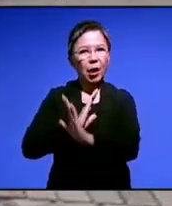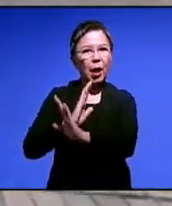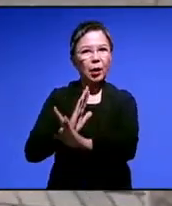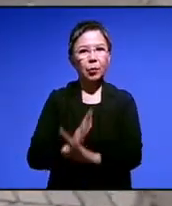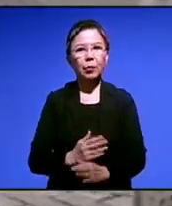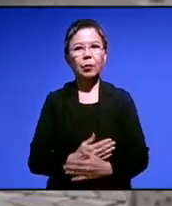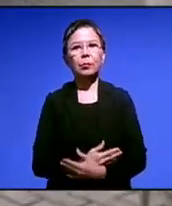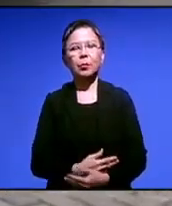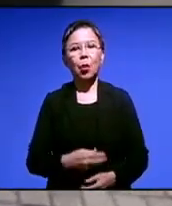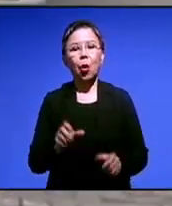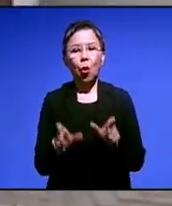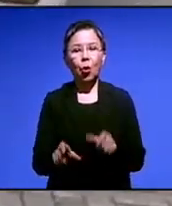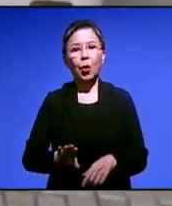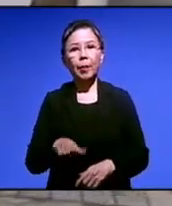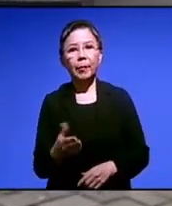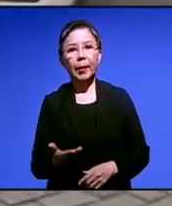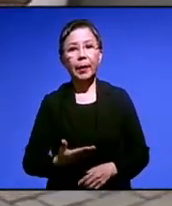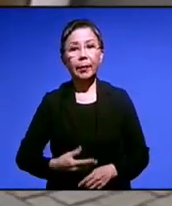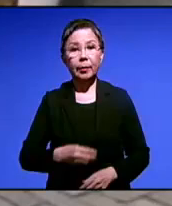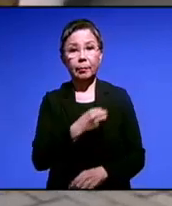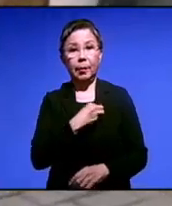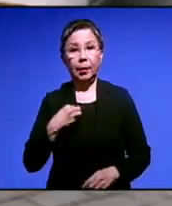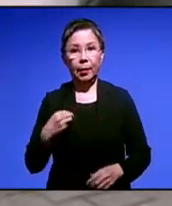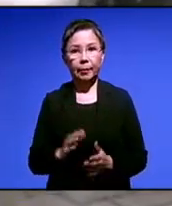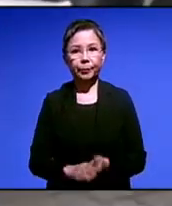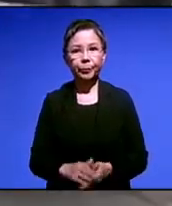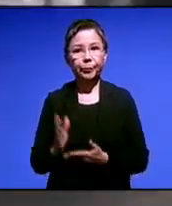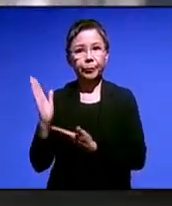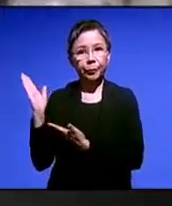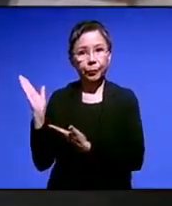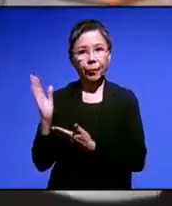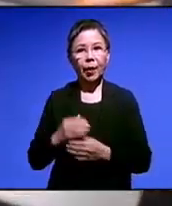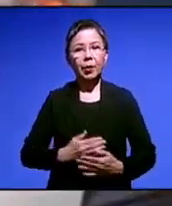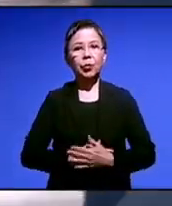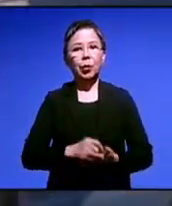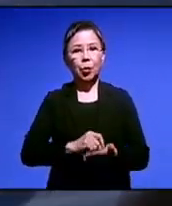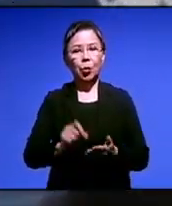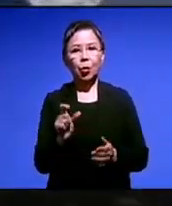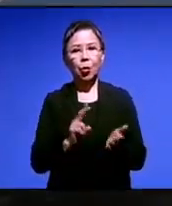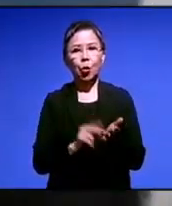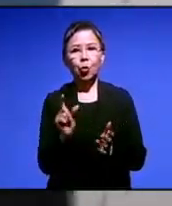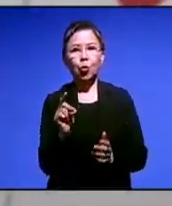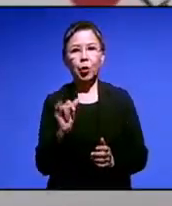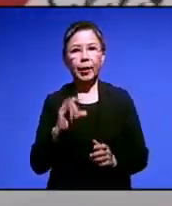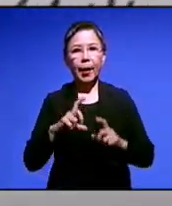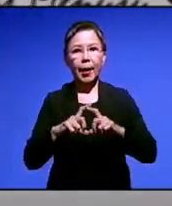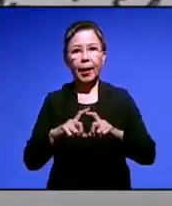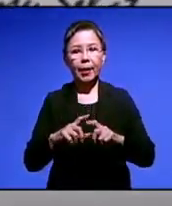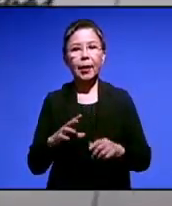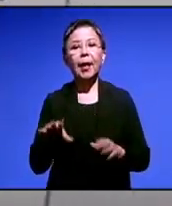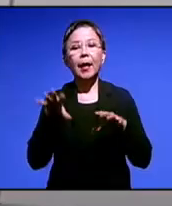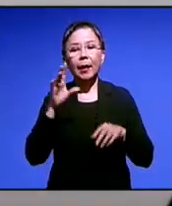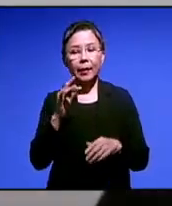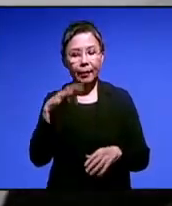Hai tenaga medis rumah sakit dokter Kariadi Semarang melepas keberangkatan jenazah Nuria Kurniasih ke tempat